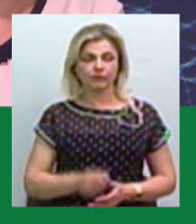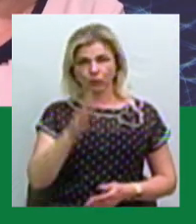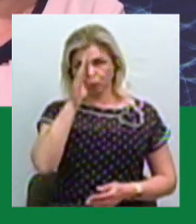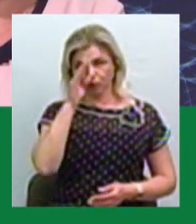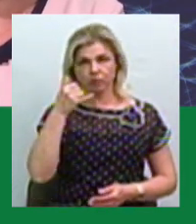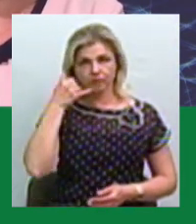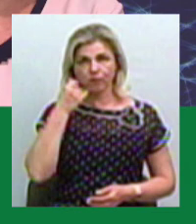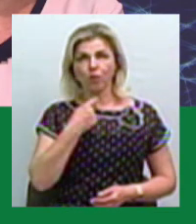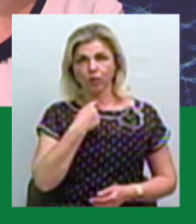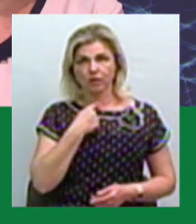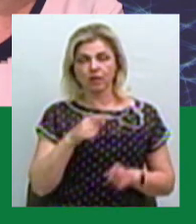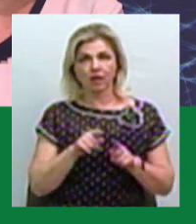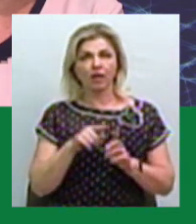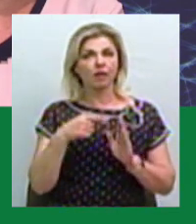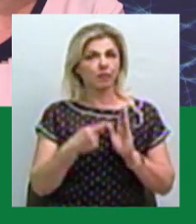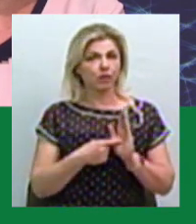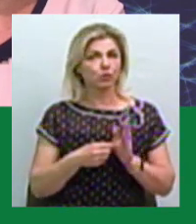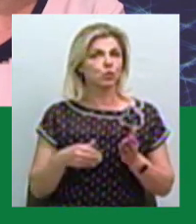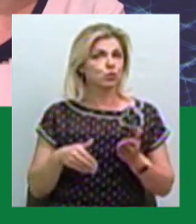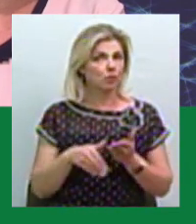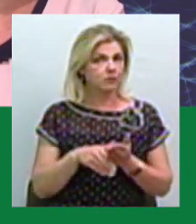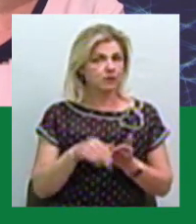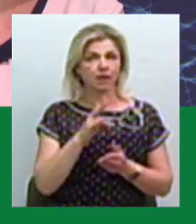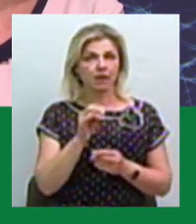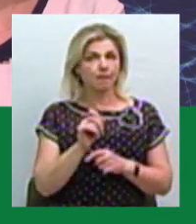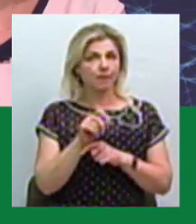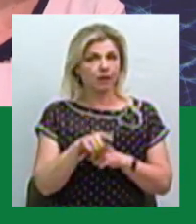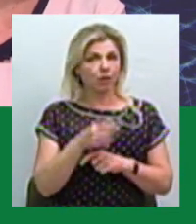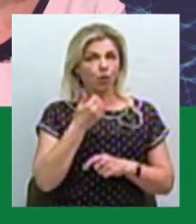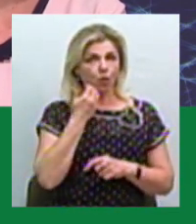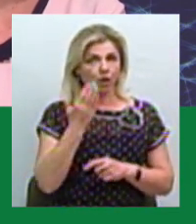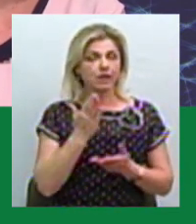Таке питання. Субсидії не призначаються, коли є